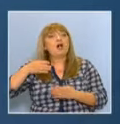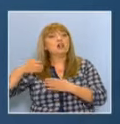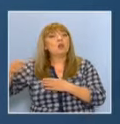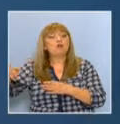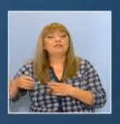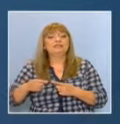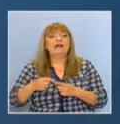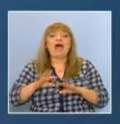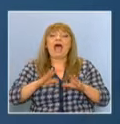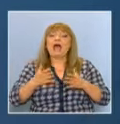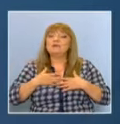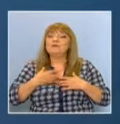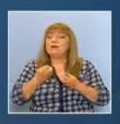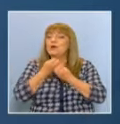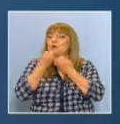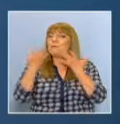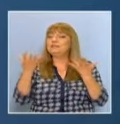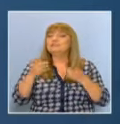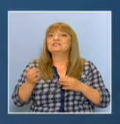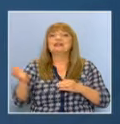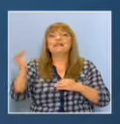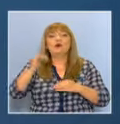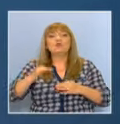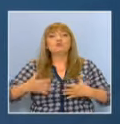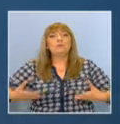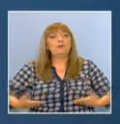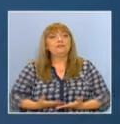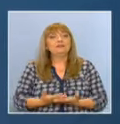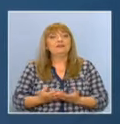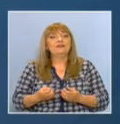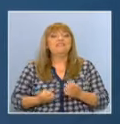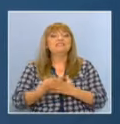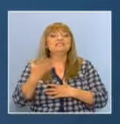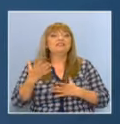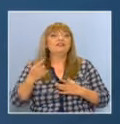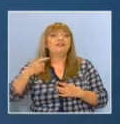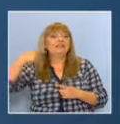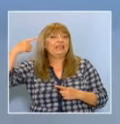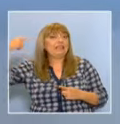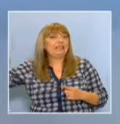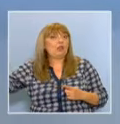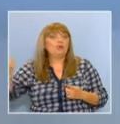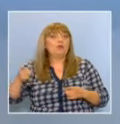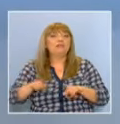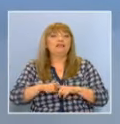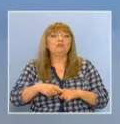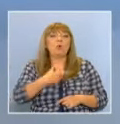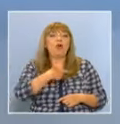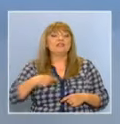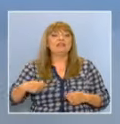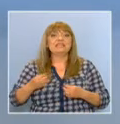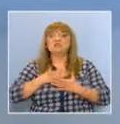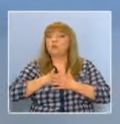с романтизма става още по-интересно, тъй като тогава естествено възникват идеологии като национализма, естествено появяват се